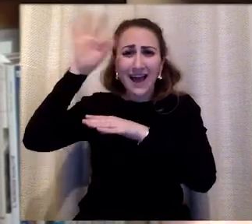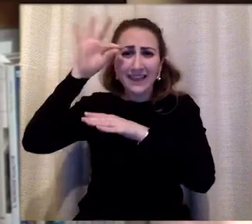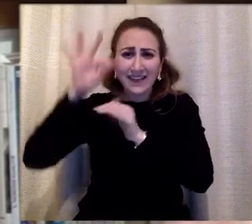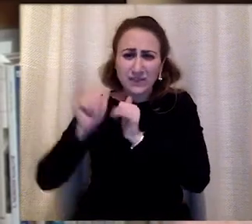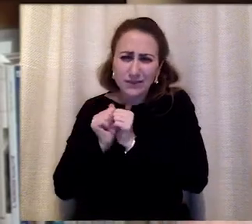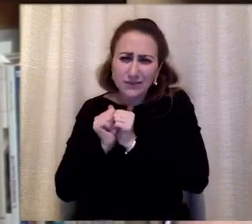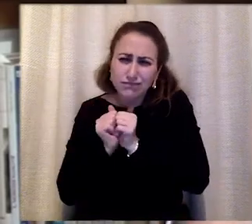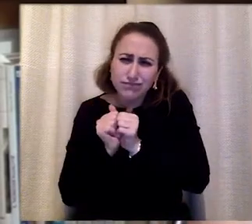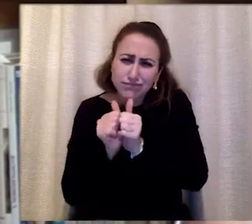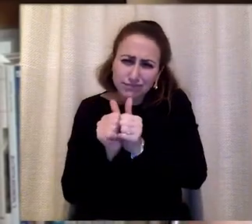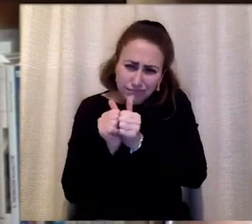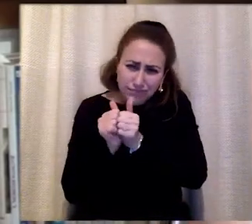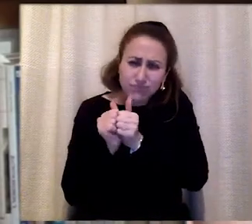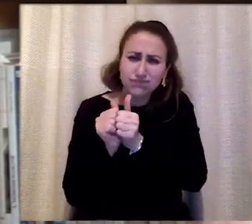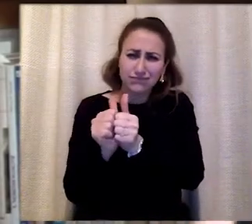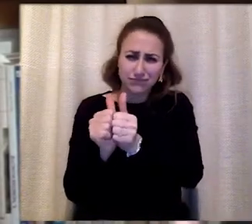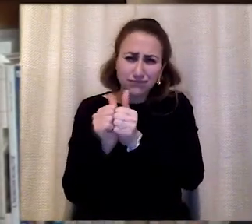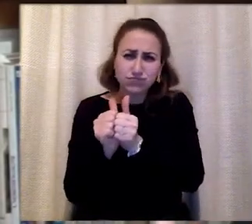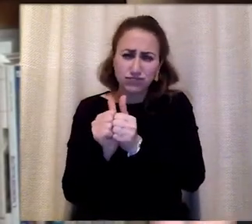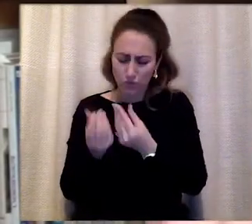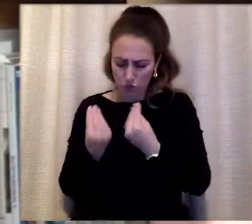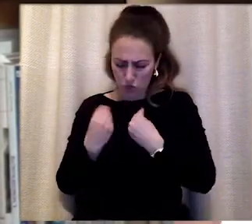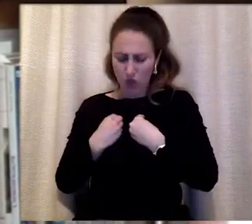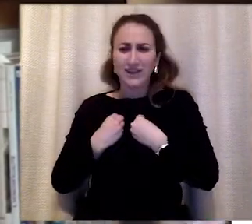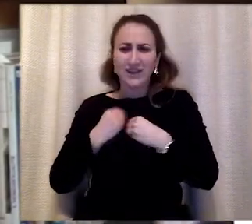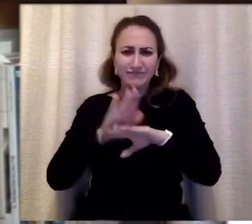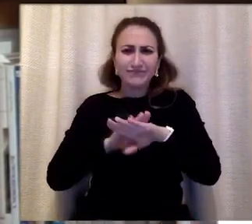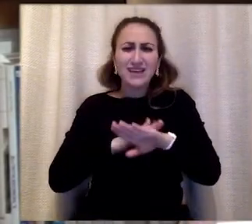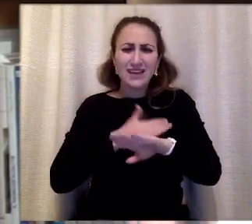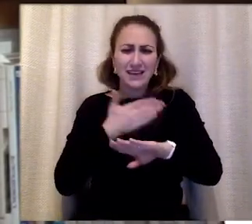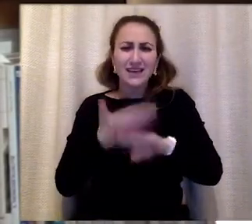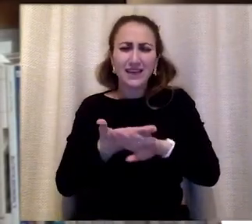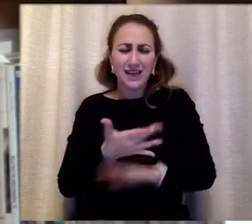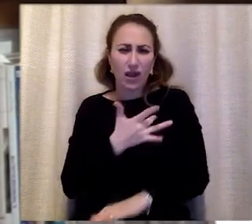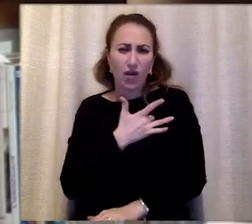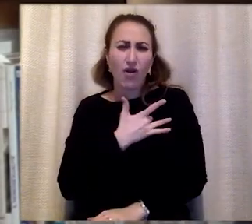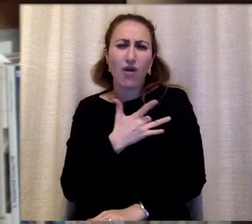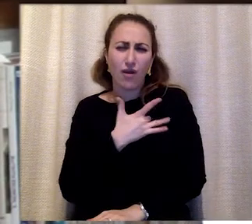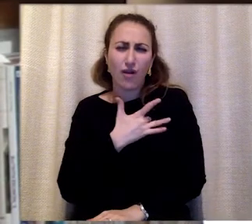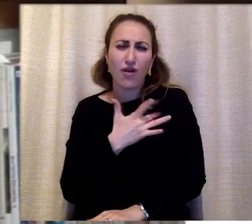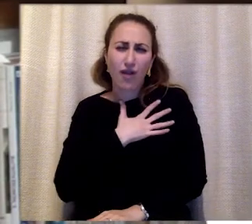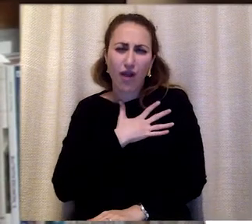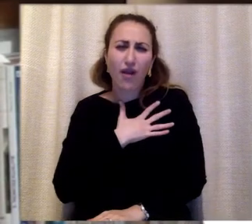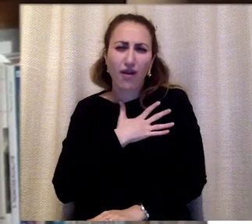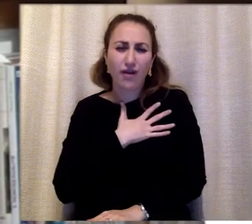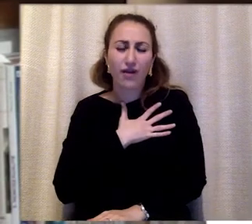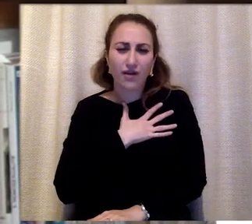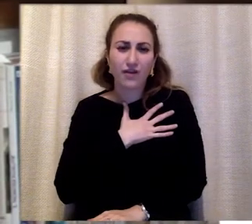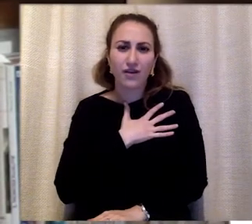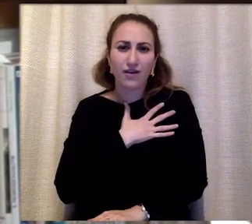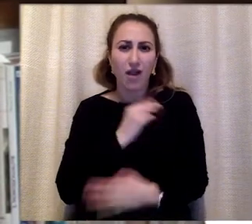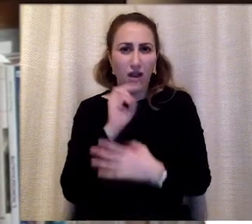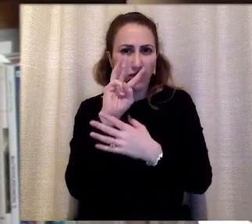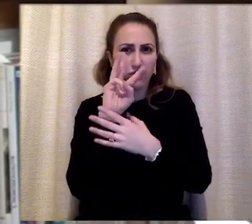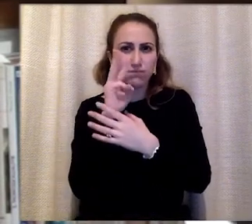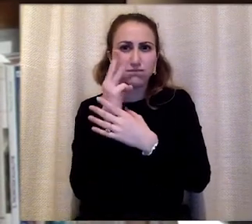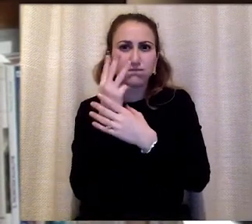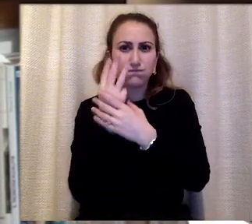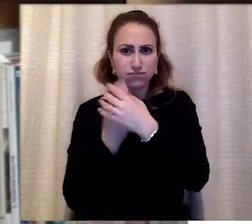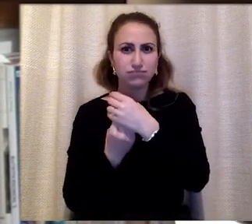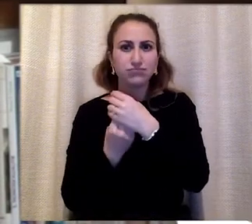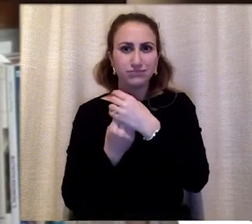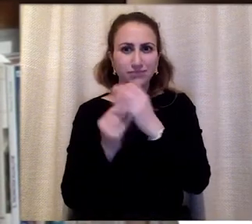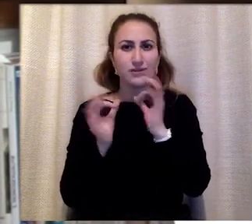rôle afin de guérir nos cœurs, afin de toucher et de restaurer nos